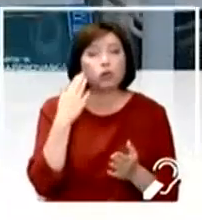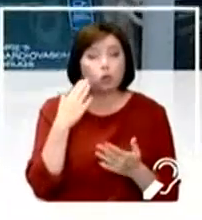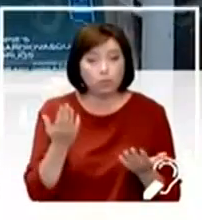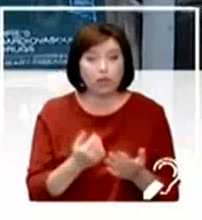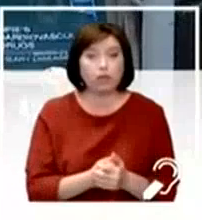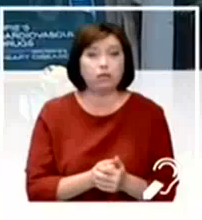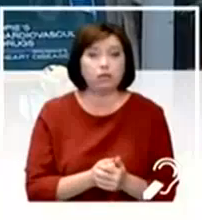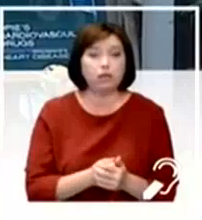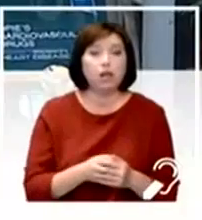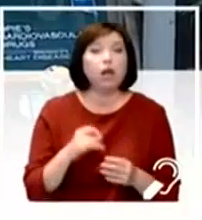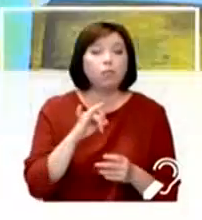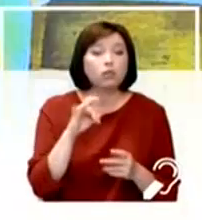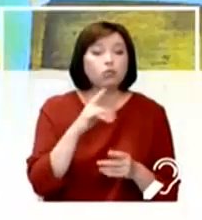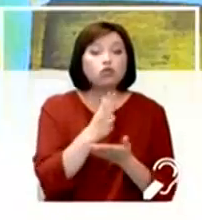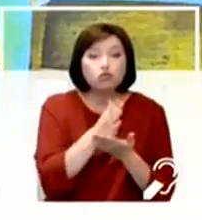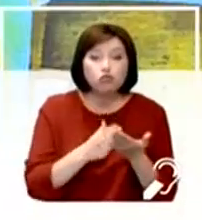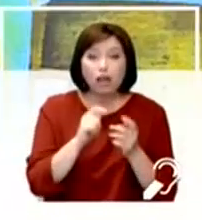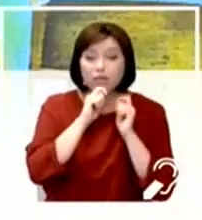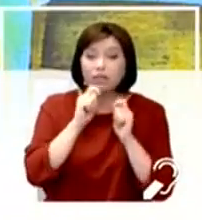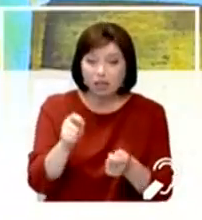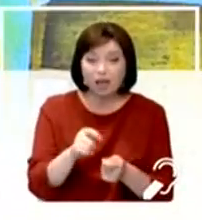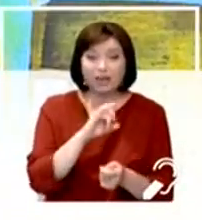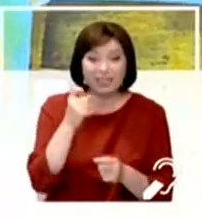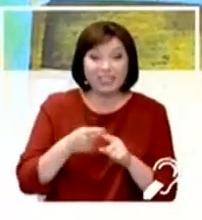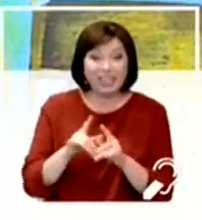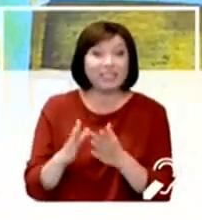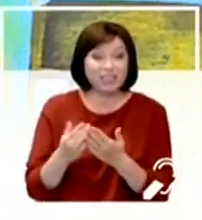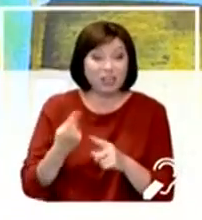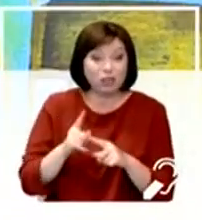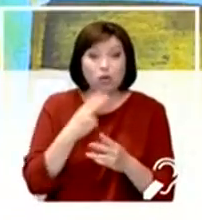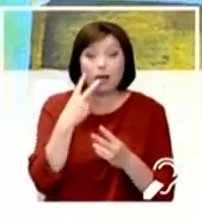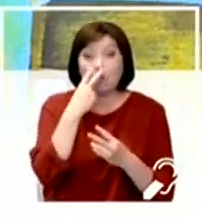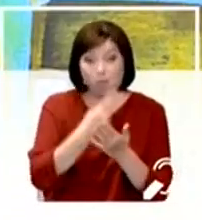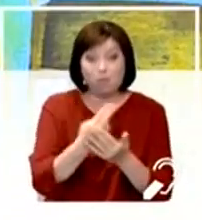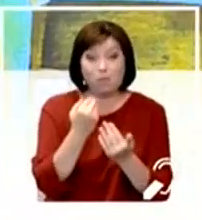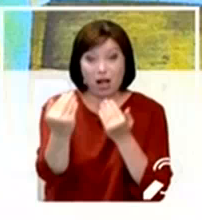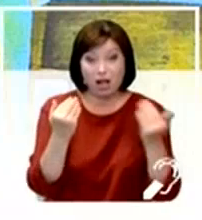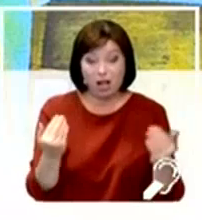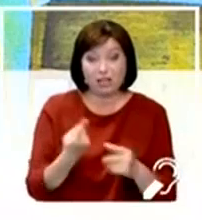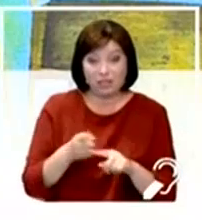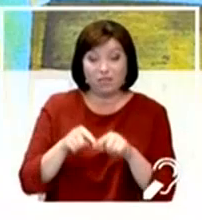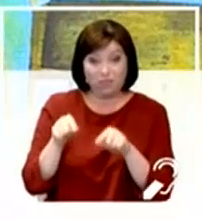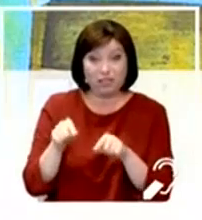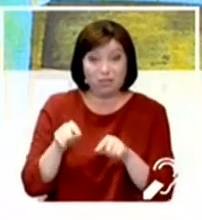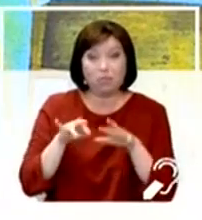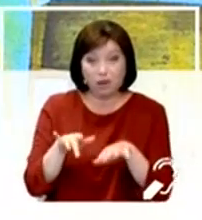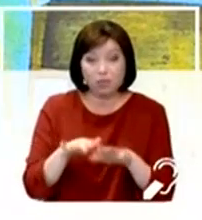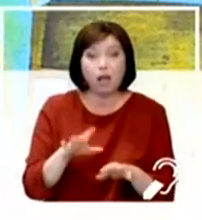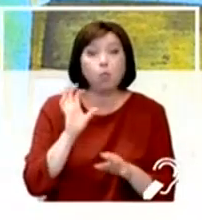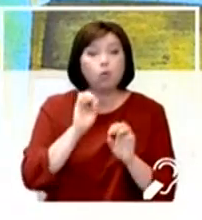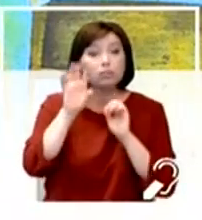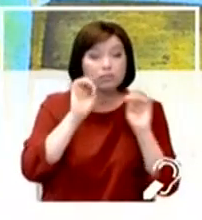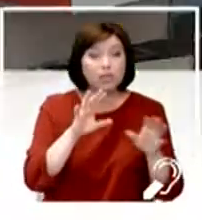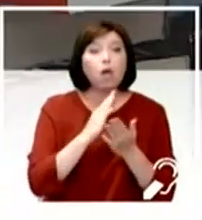România donează o parte din publicații care sunt expuse aici în cadrul târgului, le donează către